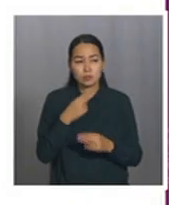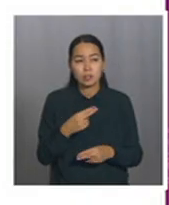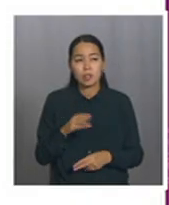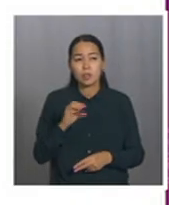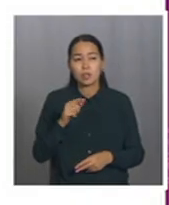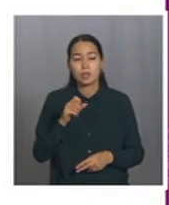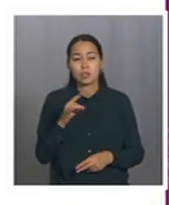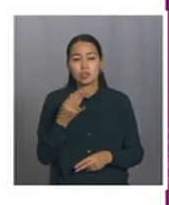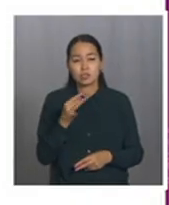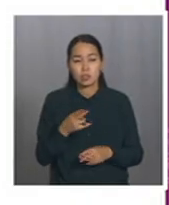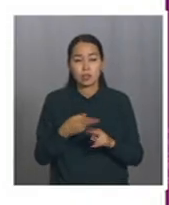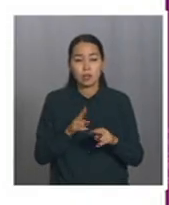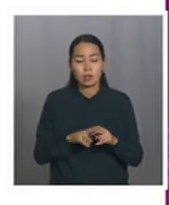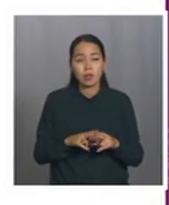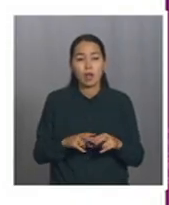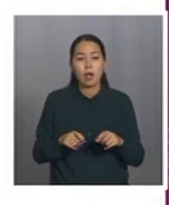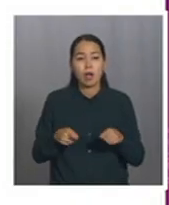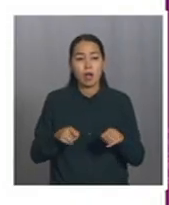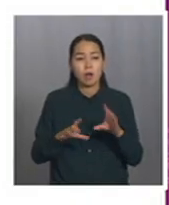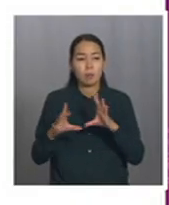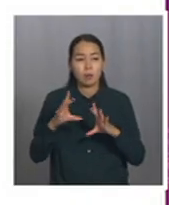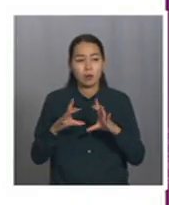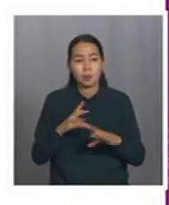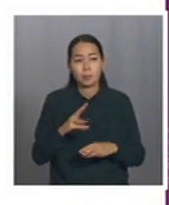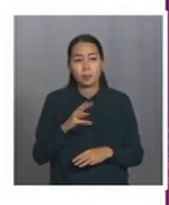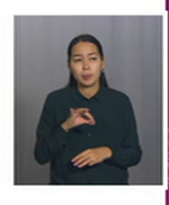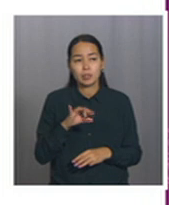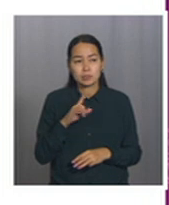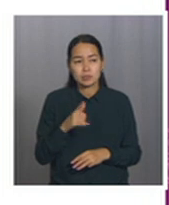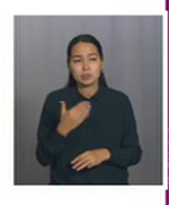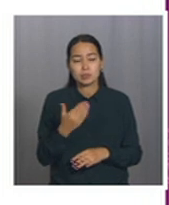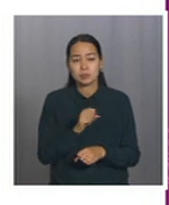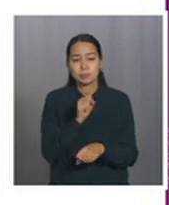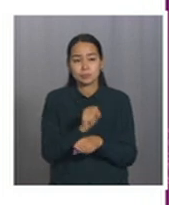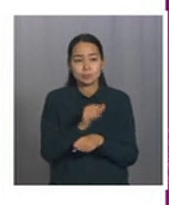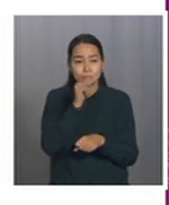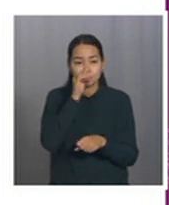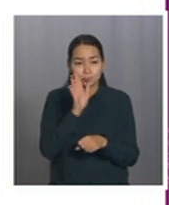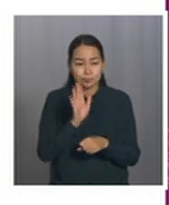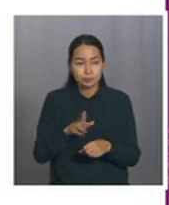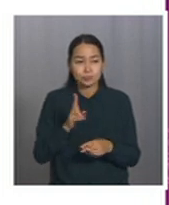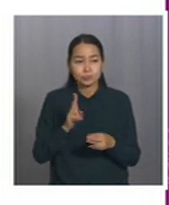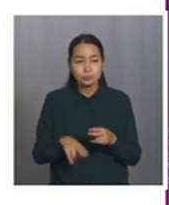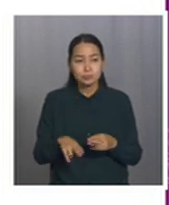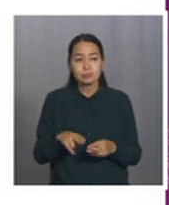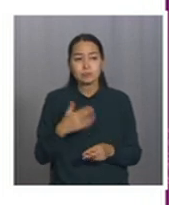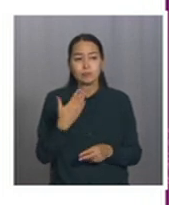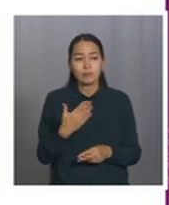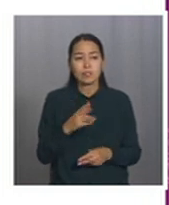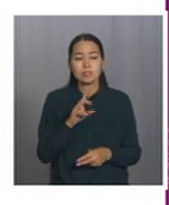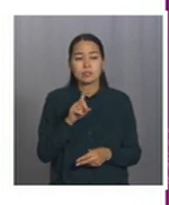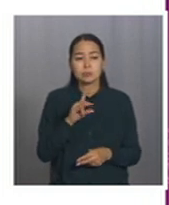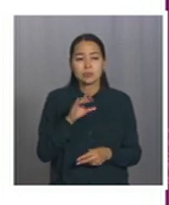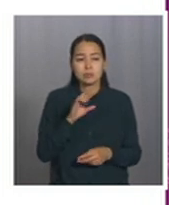– арбаның дөңгелегі. Мігірсіз, тынымсыз, тоқтаусыз. Зымыстан – қорлық,